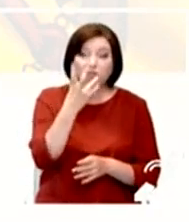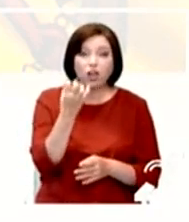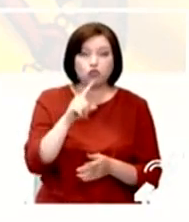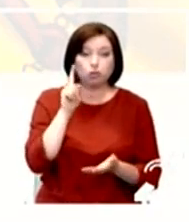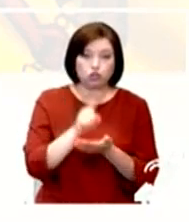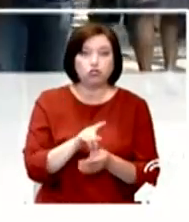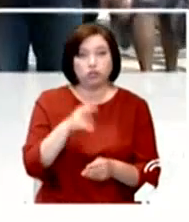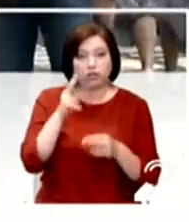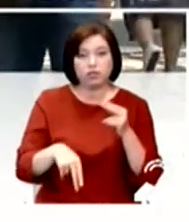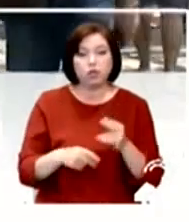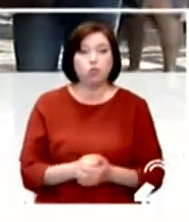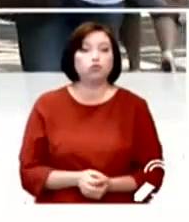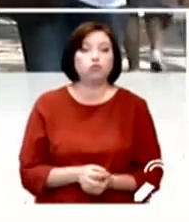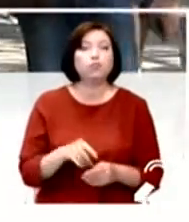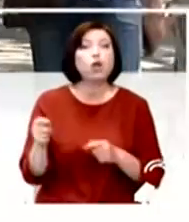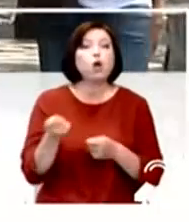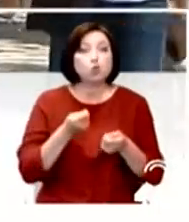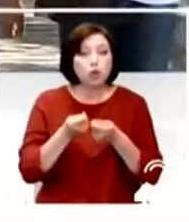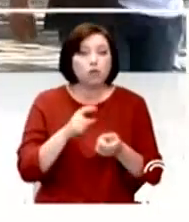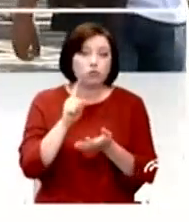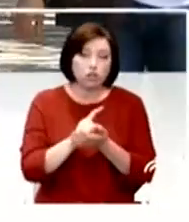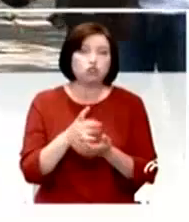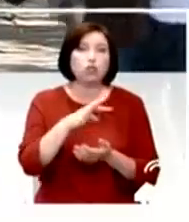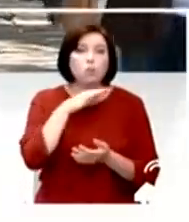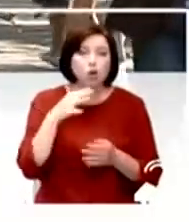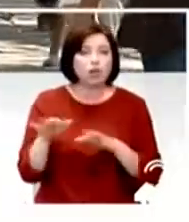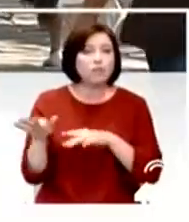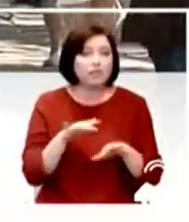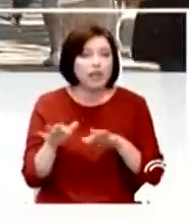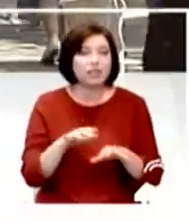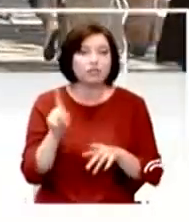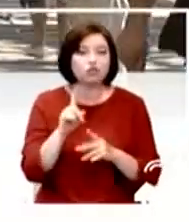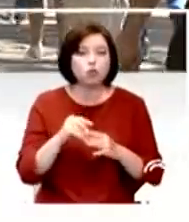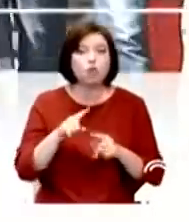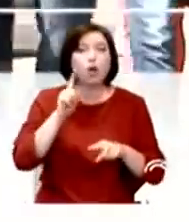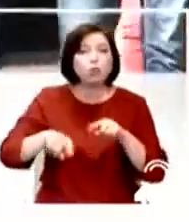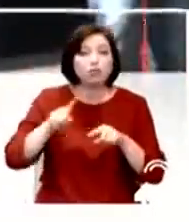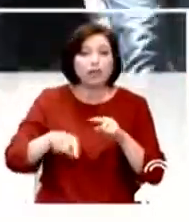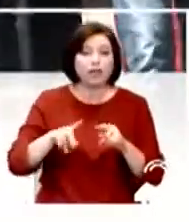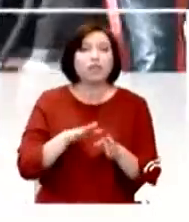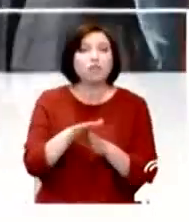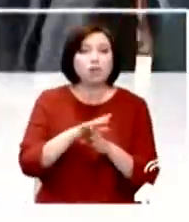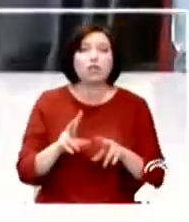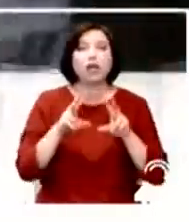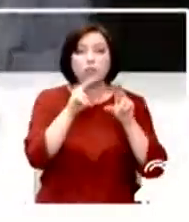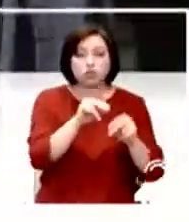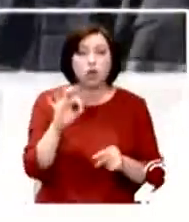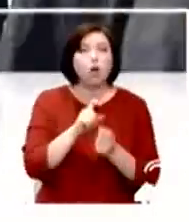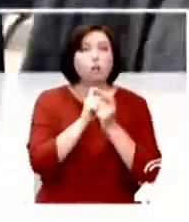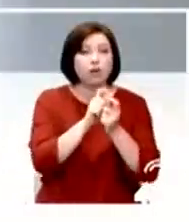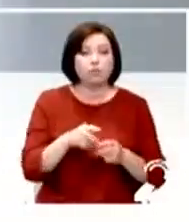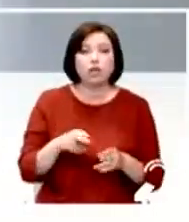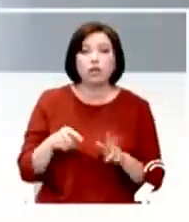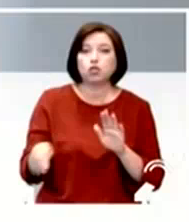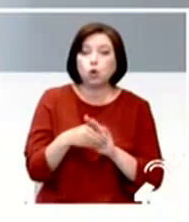fie finalizate. Autoritățile urmează să întreprindă mai multe acțiuni pentru a avansa realizarea angajamentelor privind combaterea